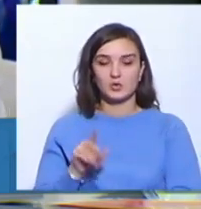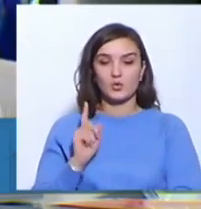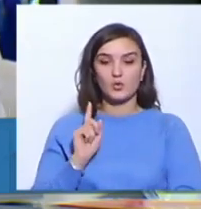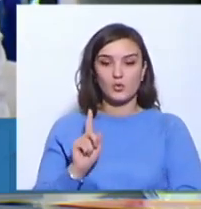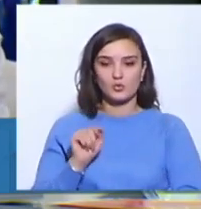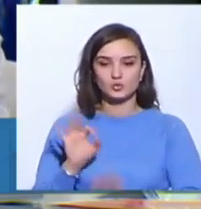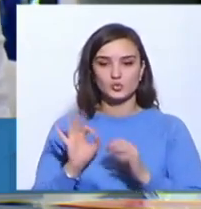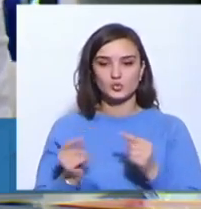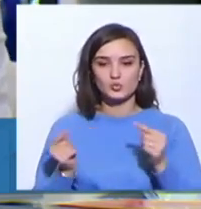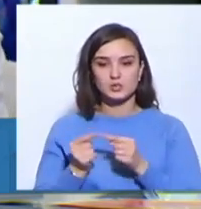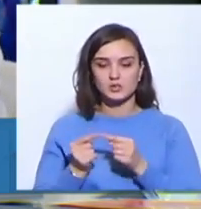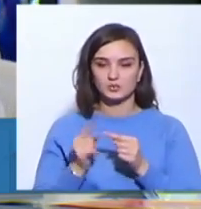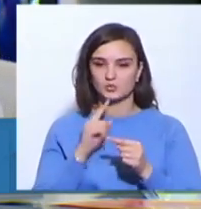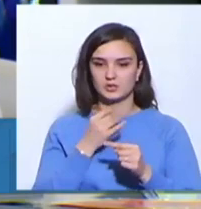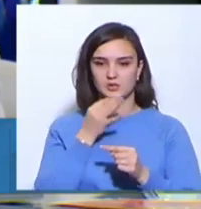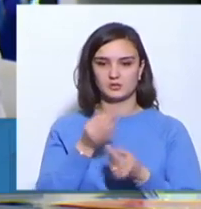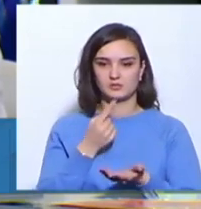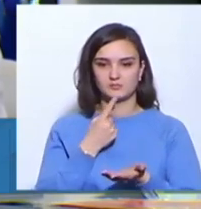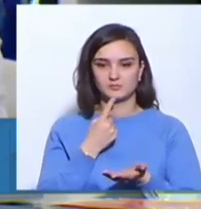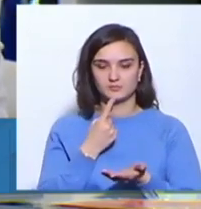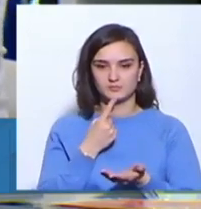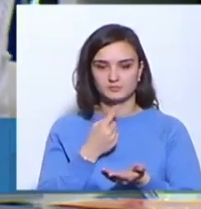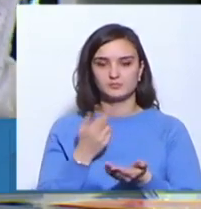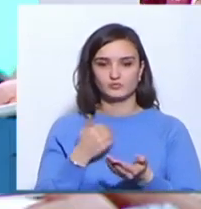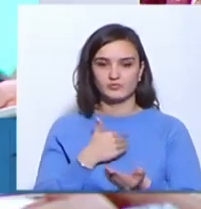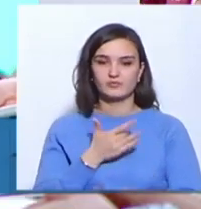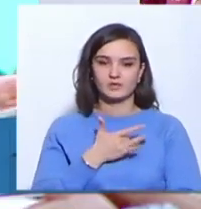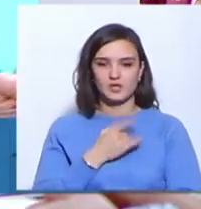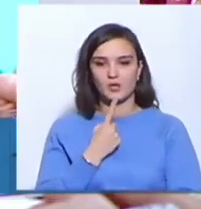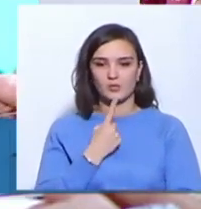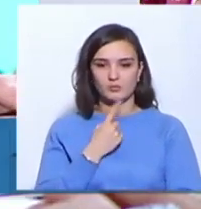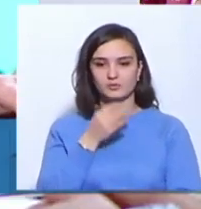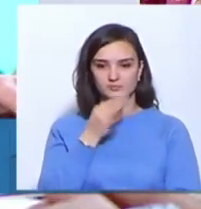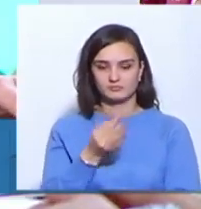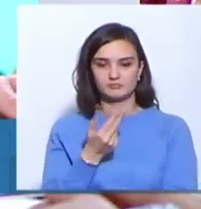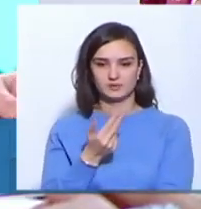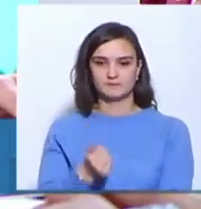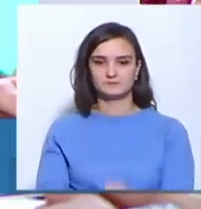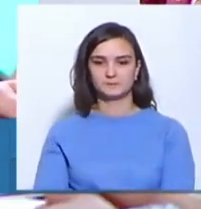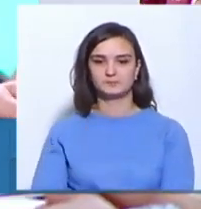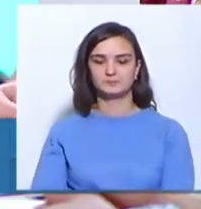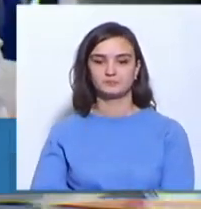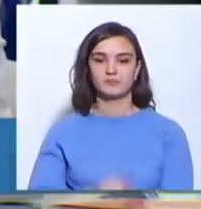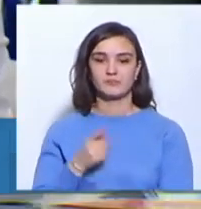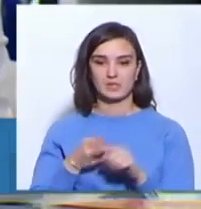ეს ზუსტად რა თქმა უნდა ცოტა ძნელია ხე კონკრეტული ჩვენ ვივარაუდეთ, რა თქმა უნდა. სავარაუდოდ ეს უნდა იყოს